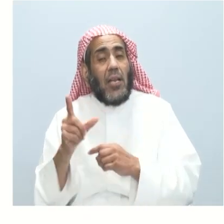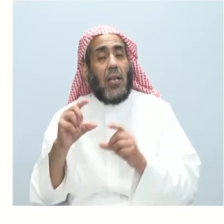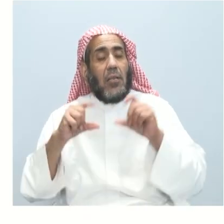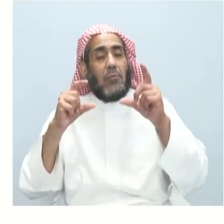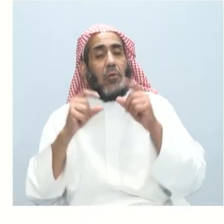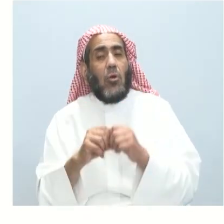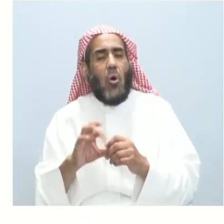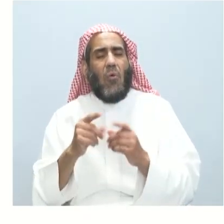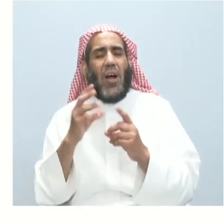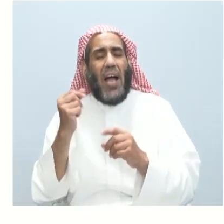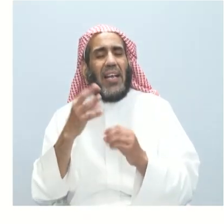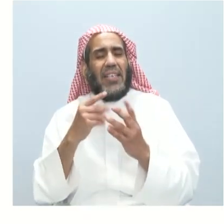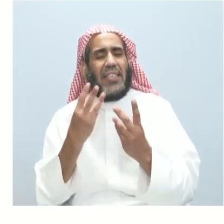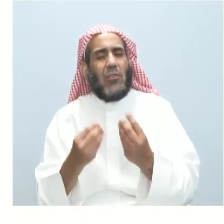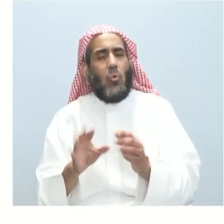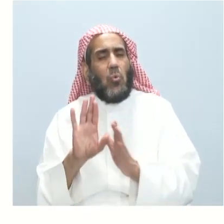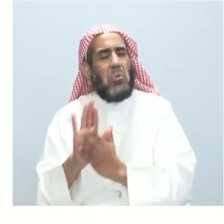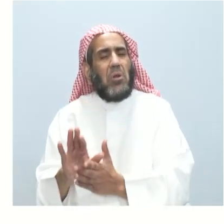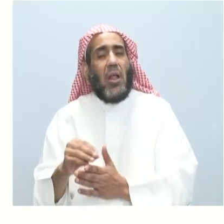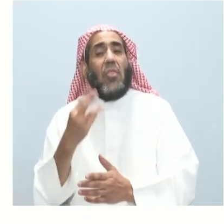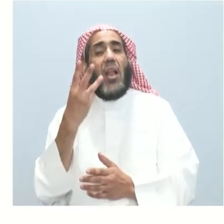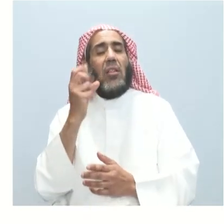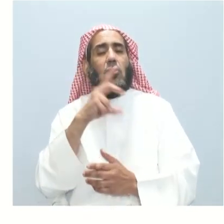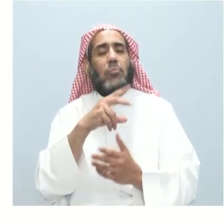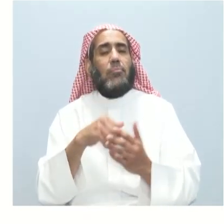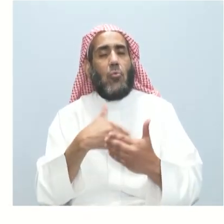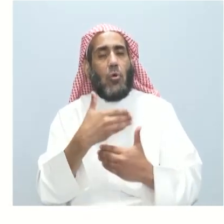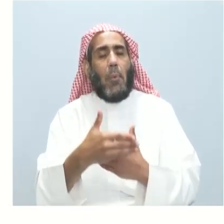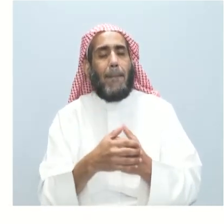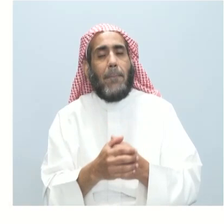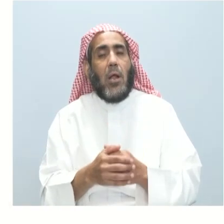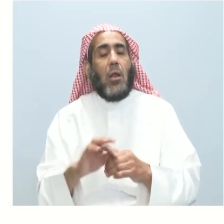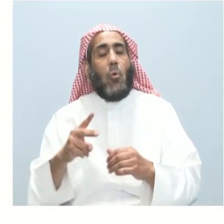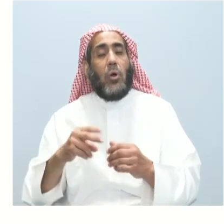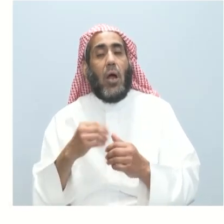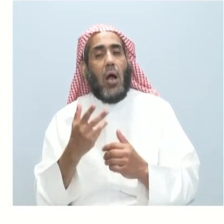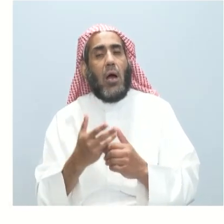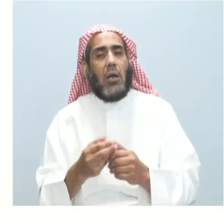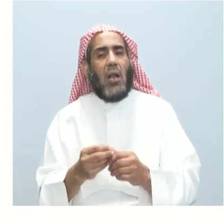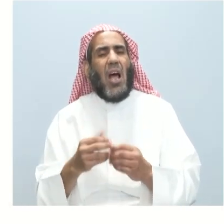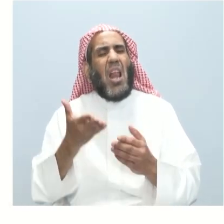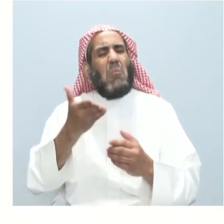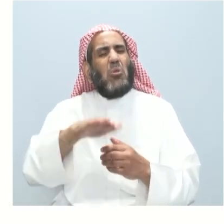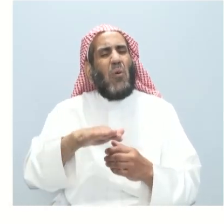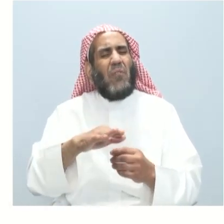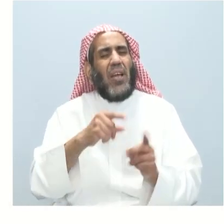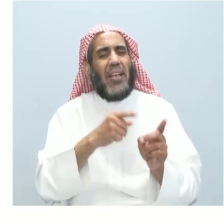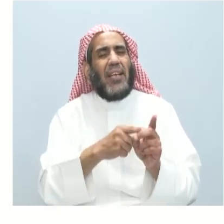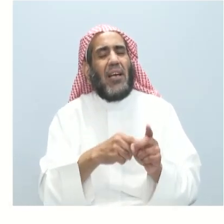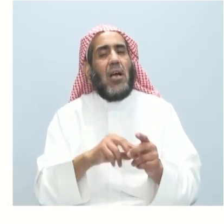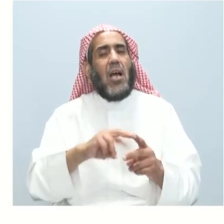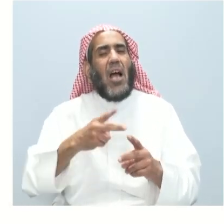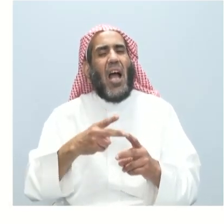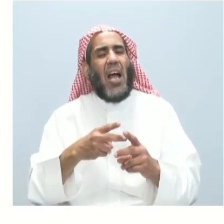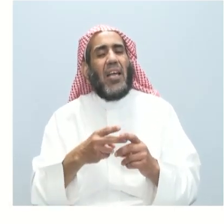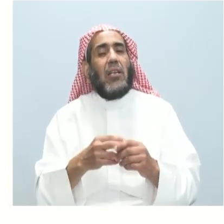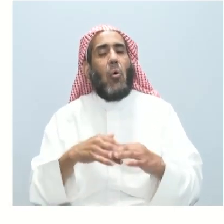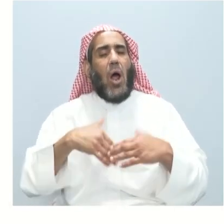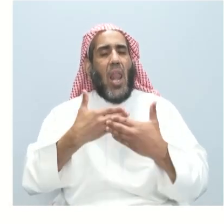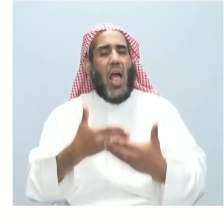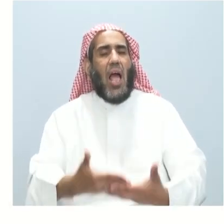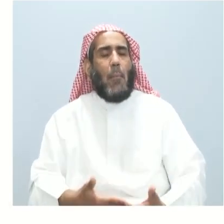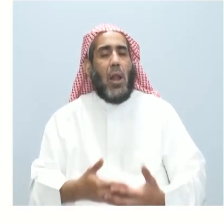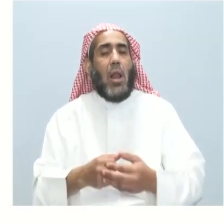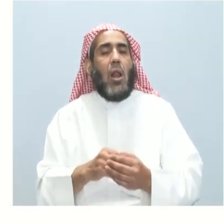هذا فعدتهن ثلاثه اشهر ثم ناتي الى نوع اخر المتوفى عنها غير الحامل